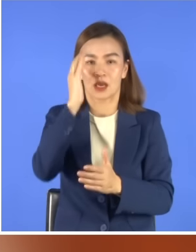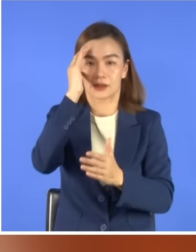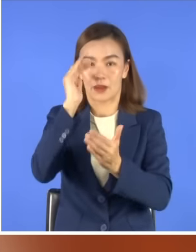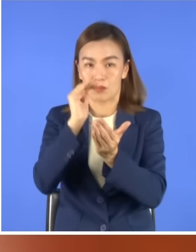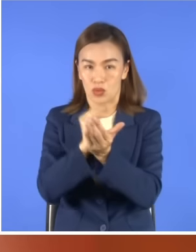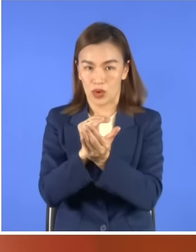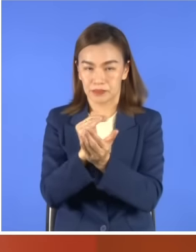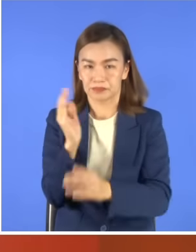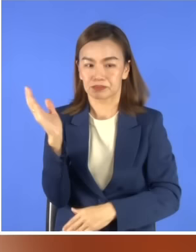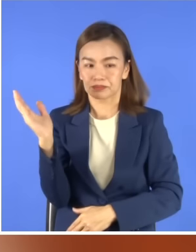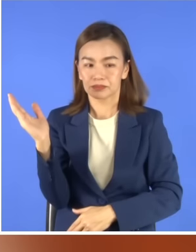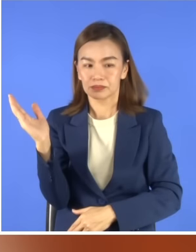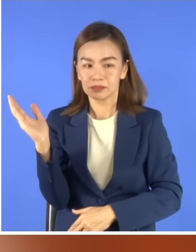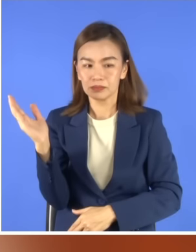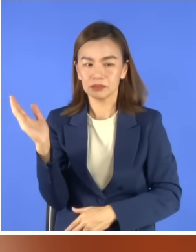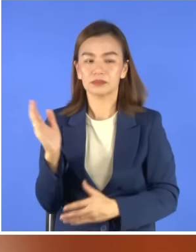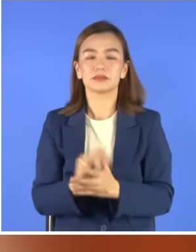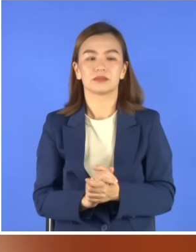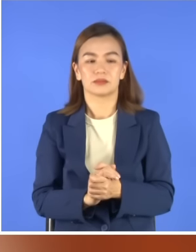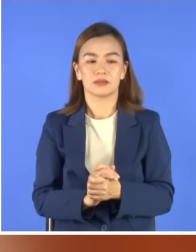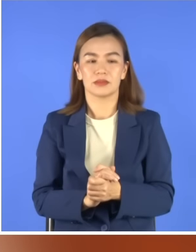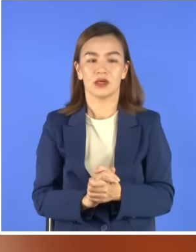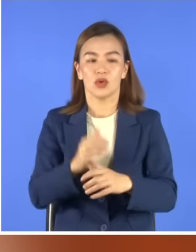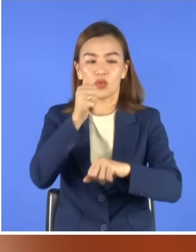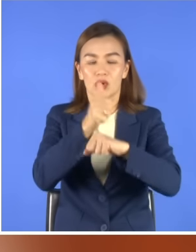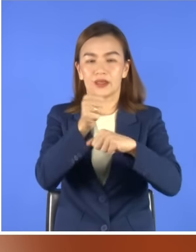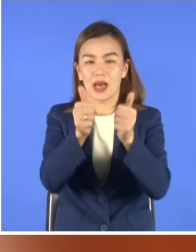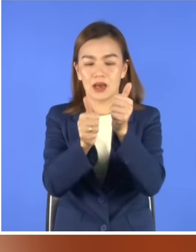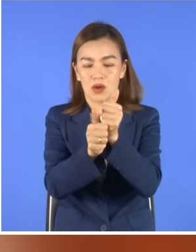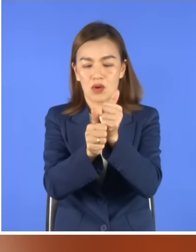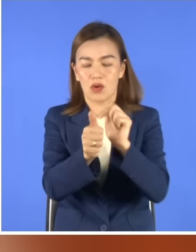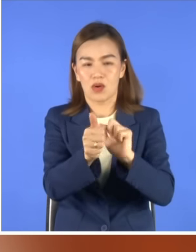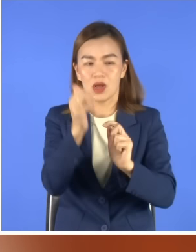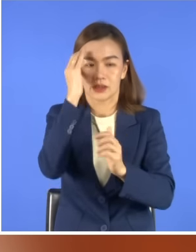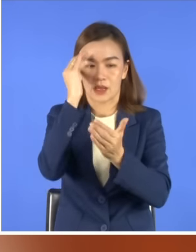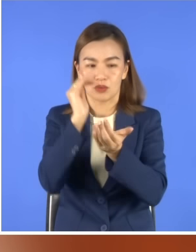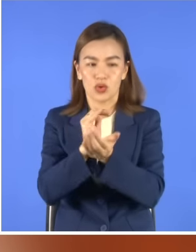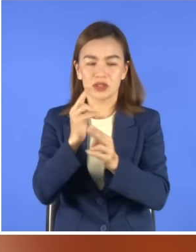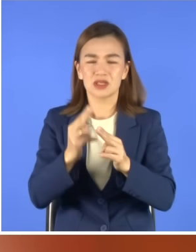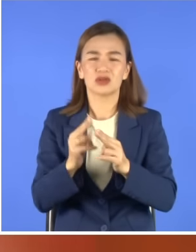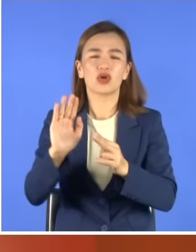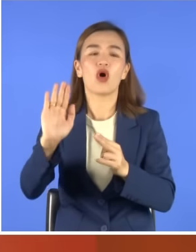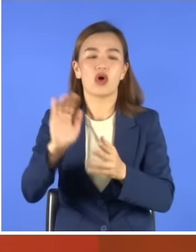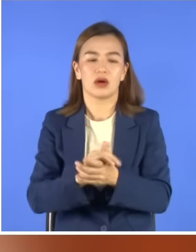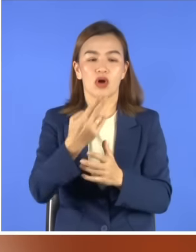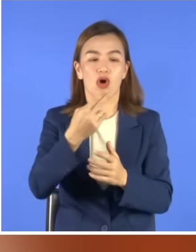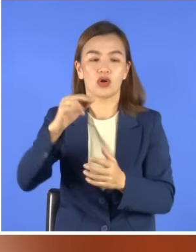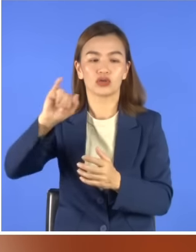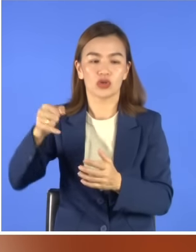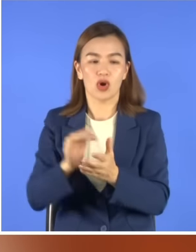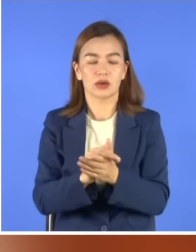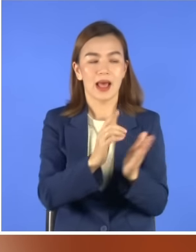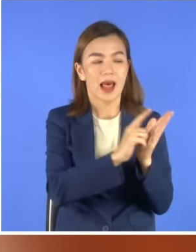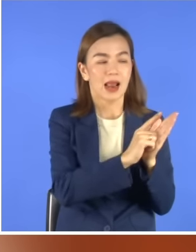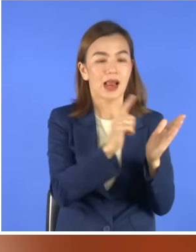ภูกุลจิตติสิโรดมรองผู้กำกับการฝ่ายสืบสวนสน.สุวินทวงศ์ท่านลาอุปสมบทแล้วก็ออกมาจ